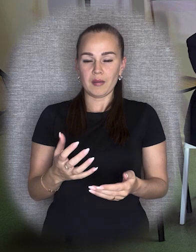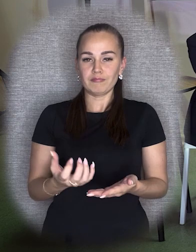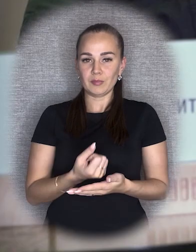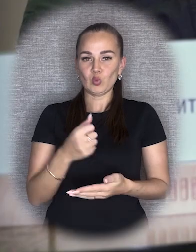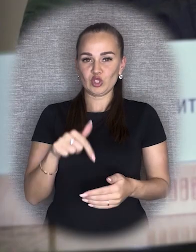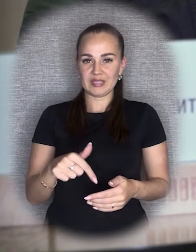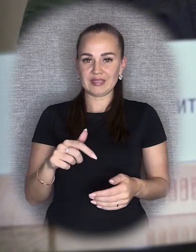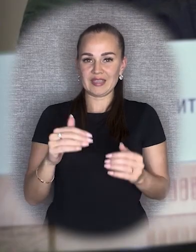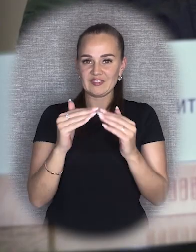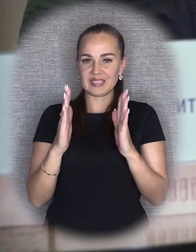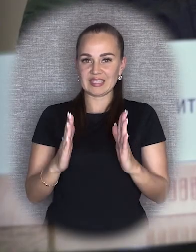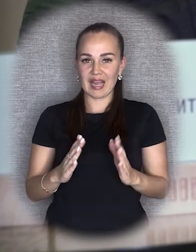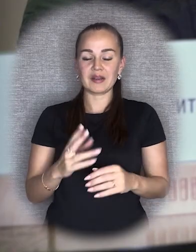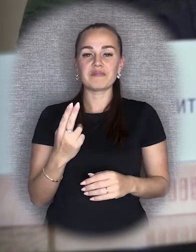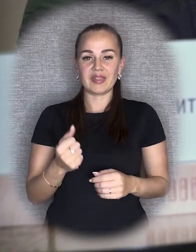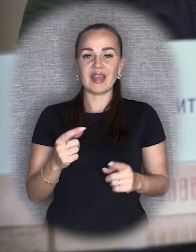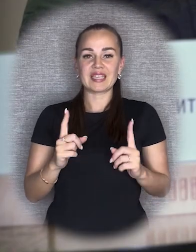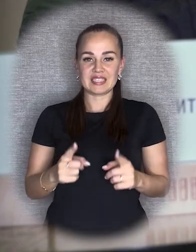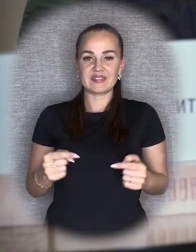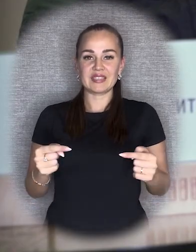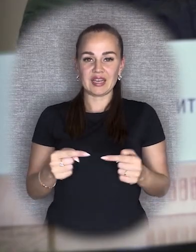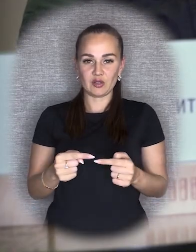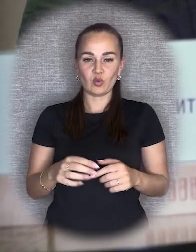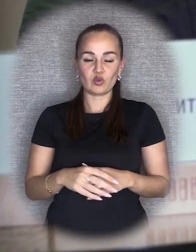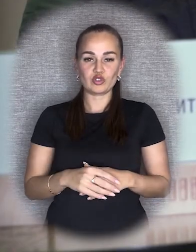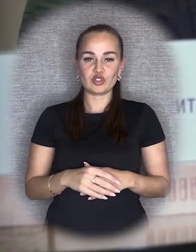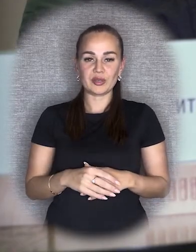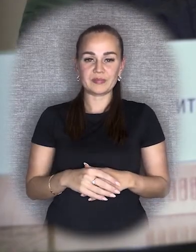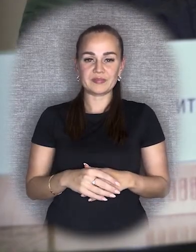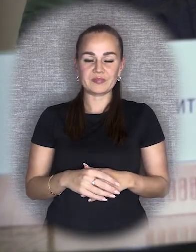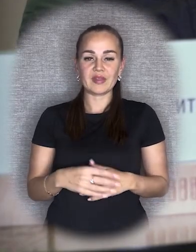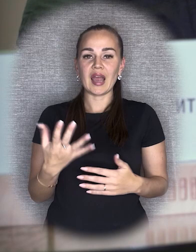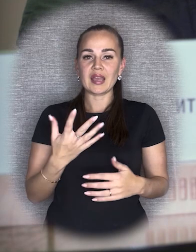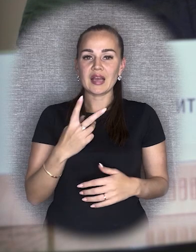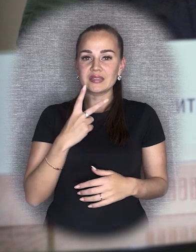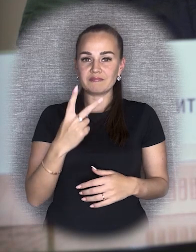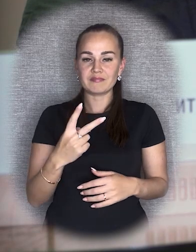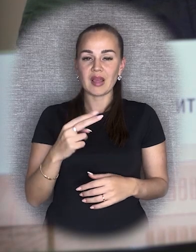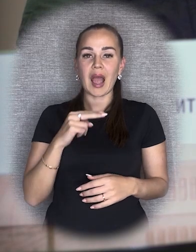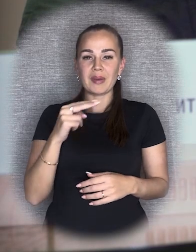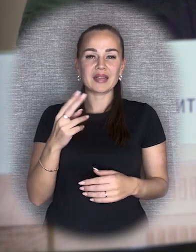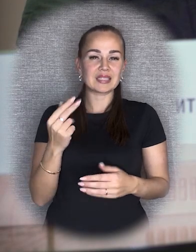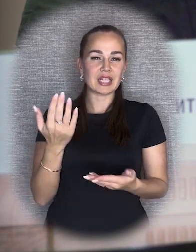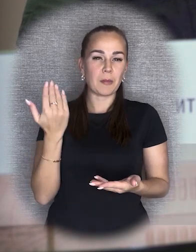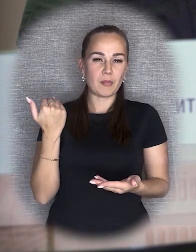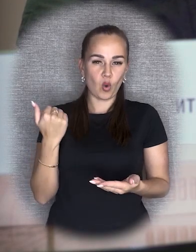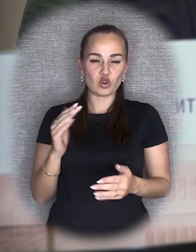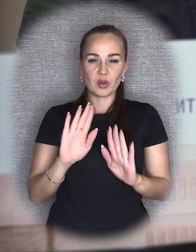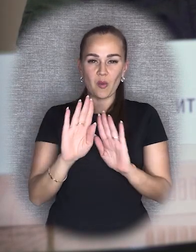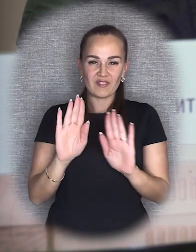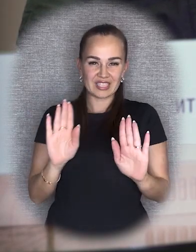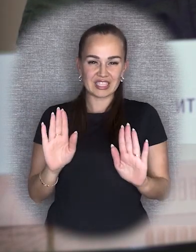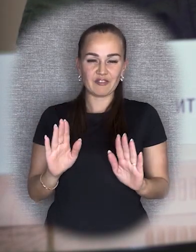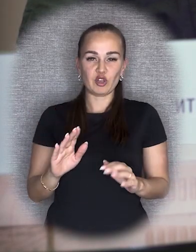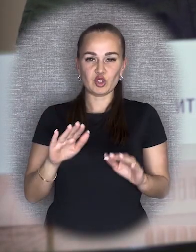этих стенах. Да, абсолютно верно. Ну, если обратиться к прошлому, выставочному